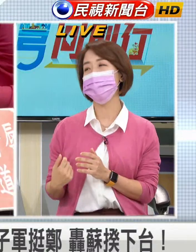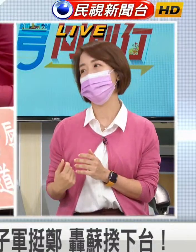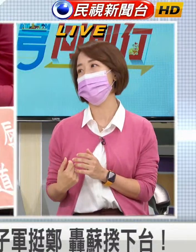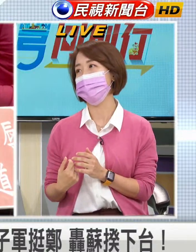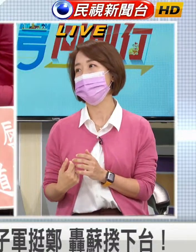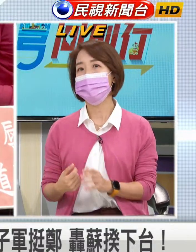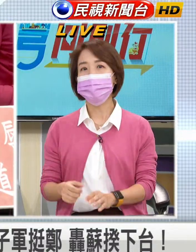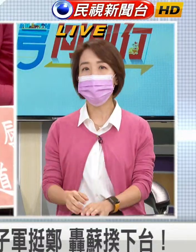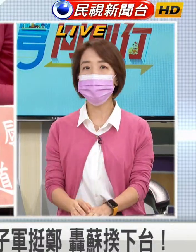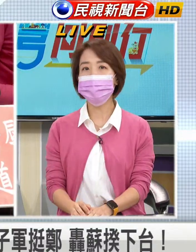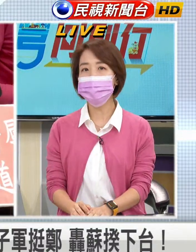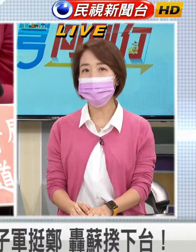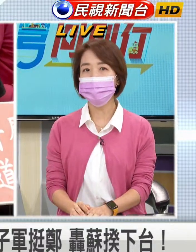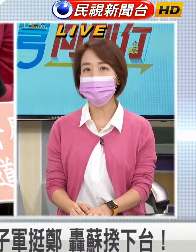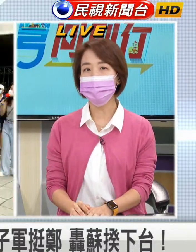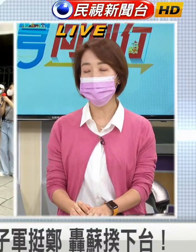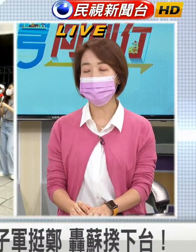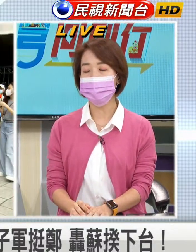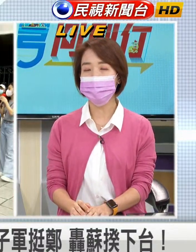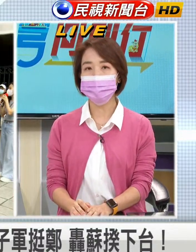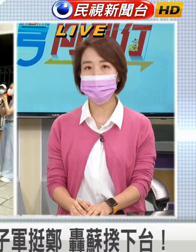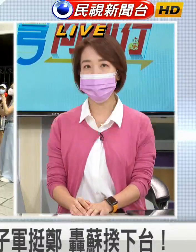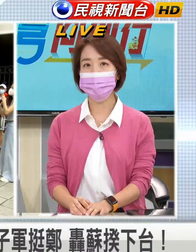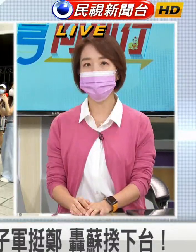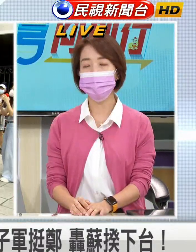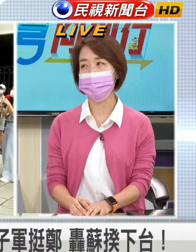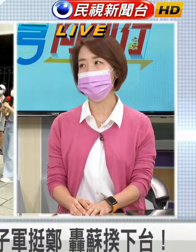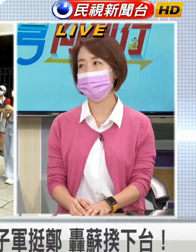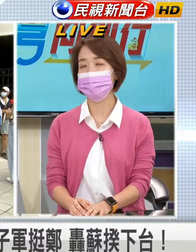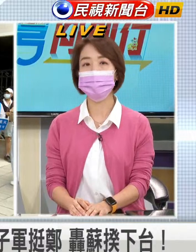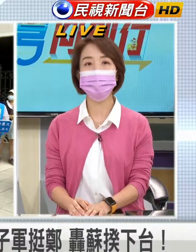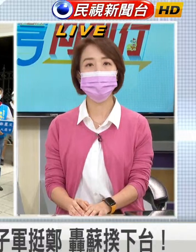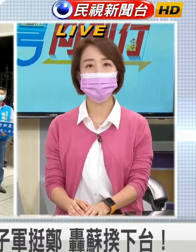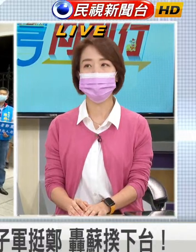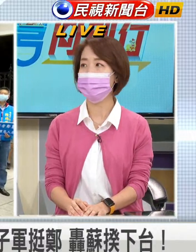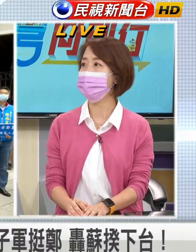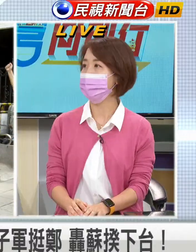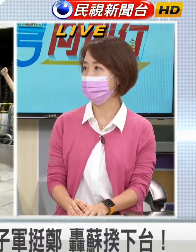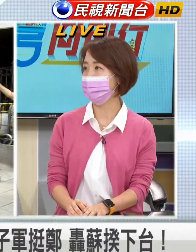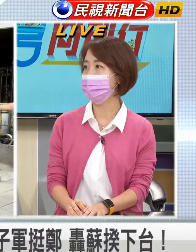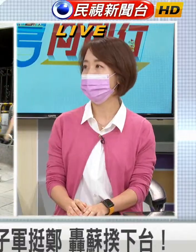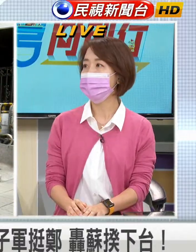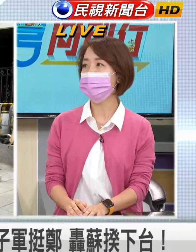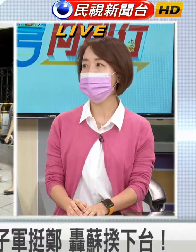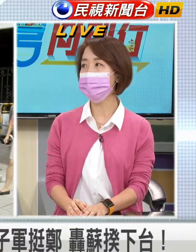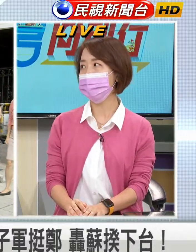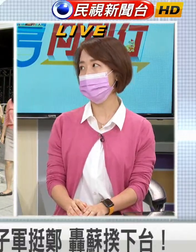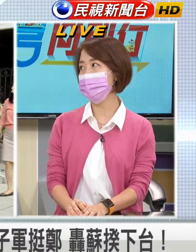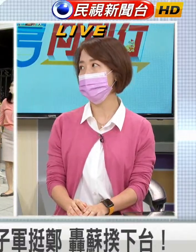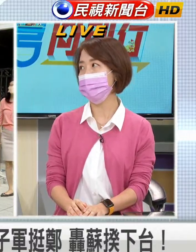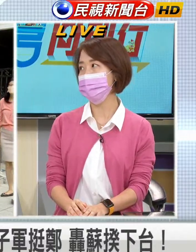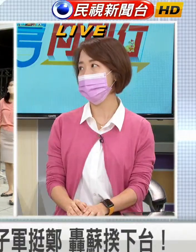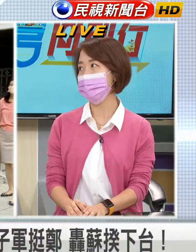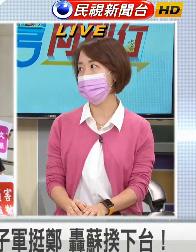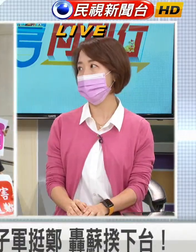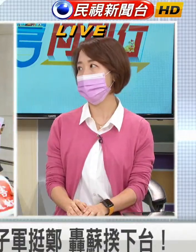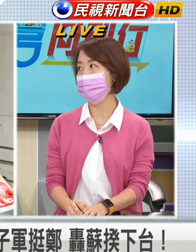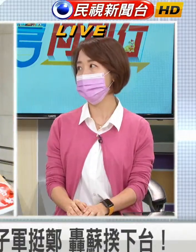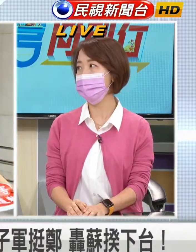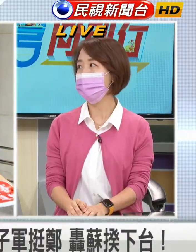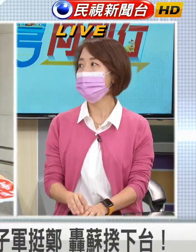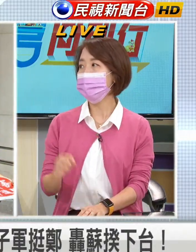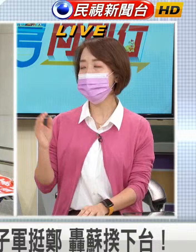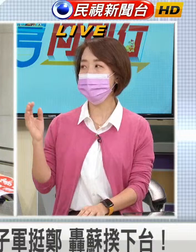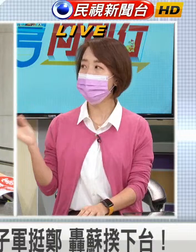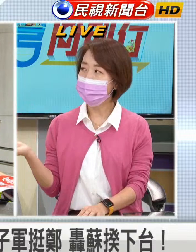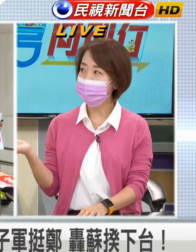欺负女性。我觉得真正的有女性意识，我们现在不要说女性啦，我们现在说性别平等。对，如果要单纯把女性讲出来的话，